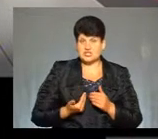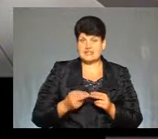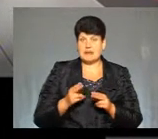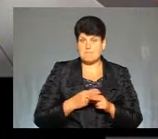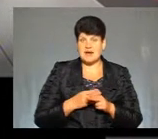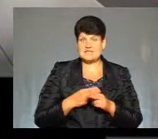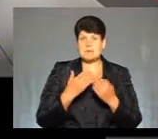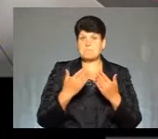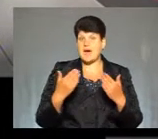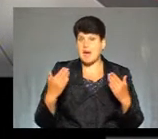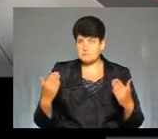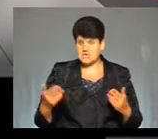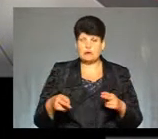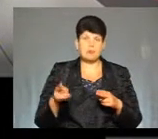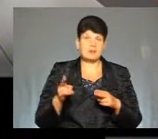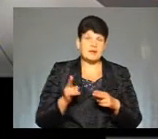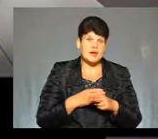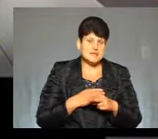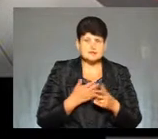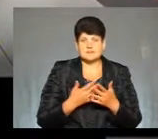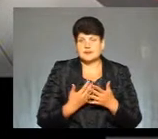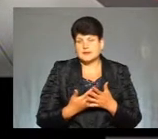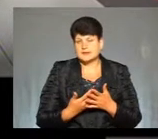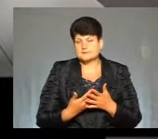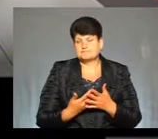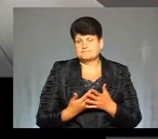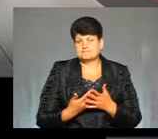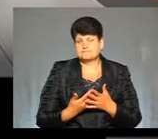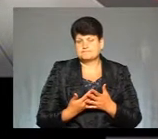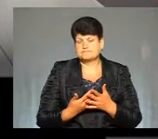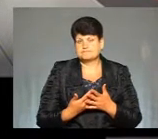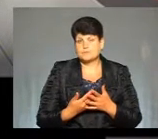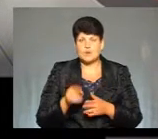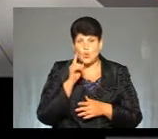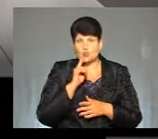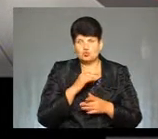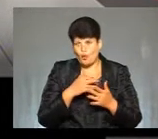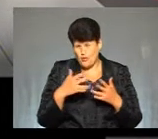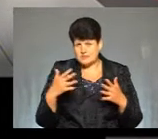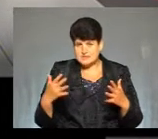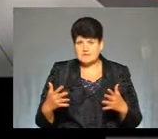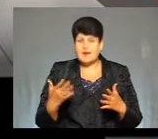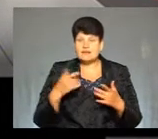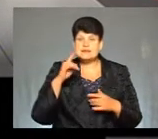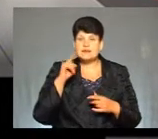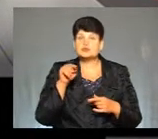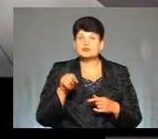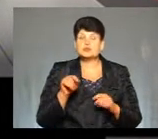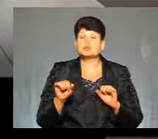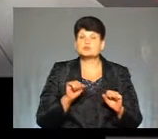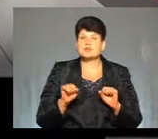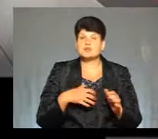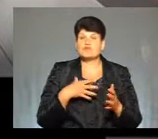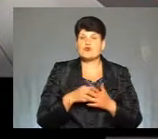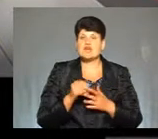меблів, жити без там якихось дуже великих удобств і всього іншого, але знати, що ти розпоряджаєшся в